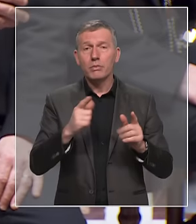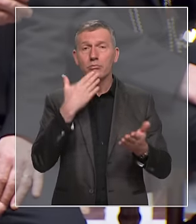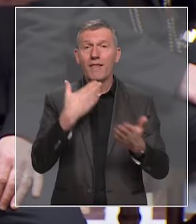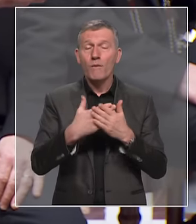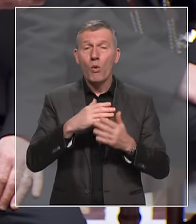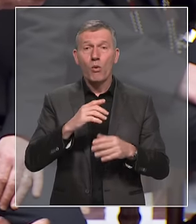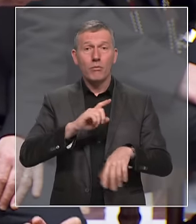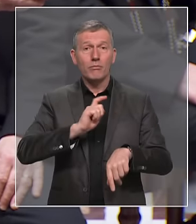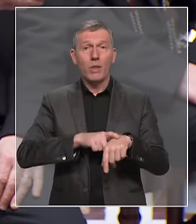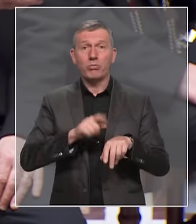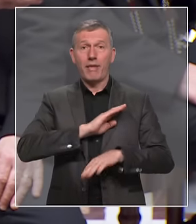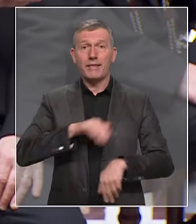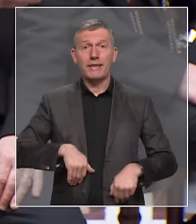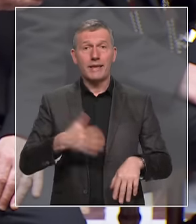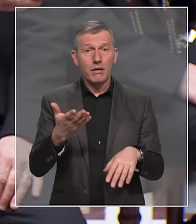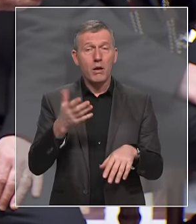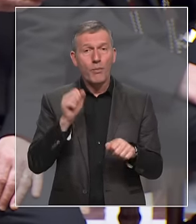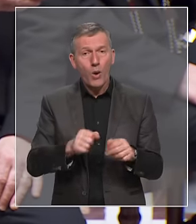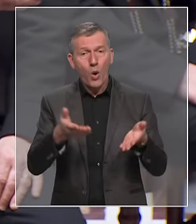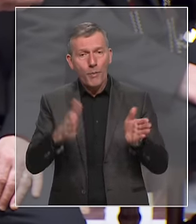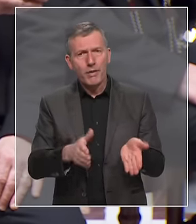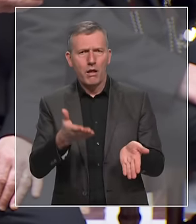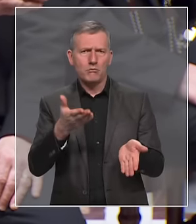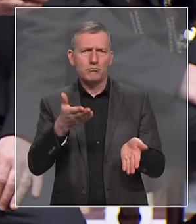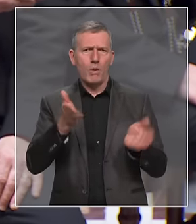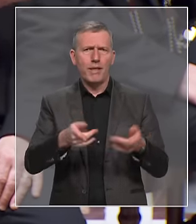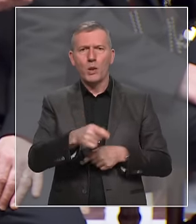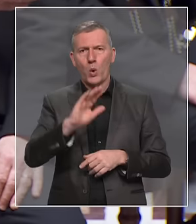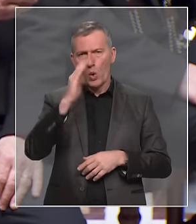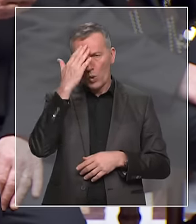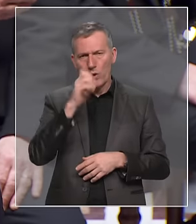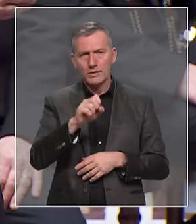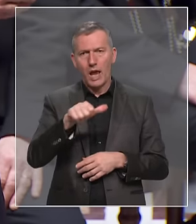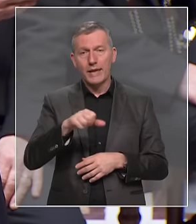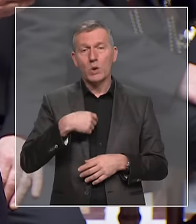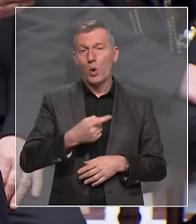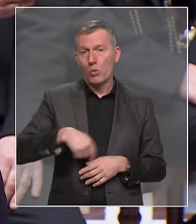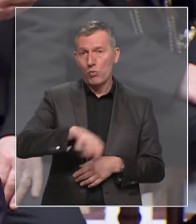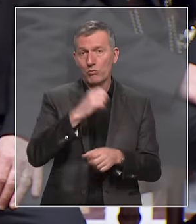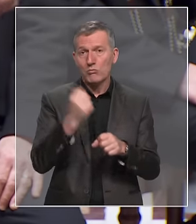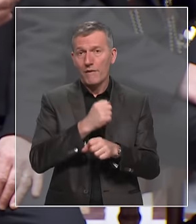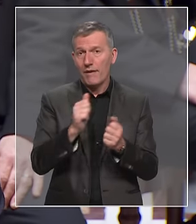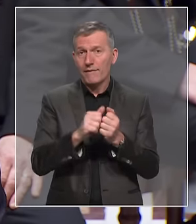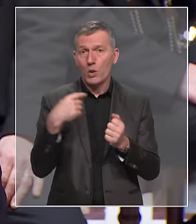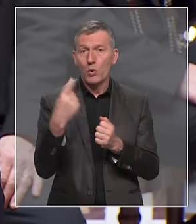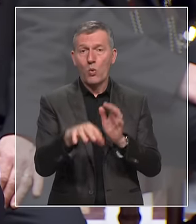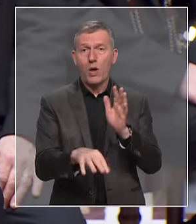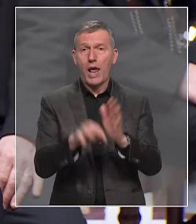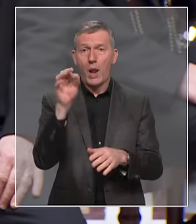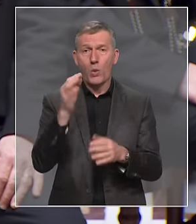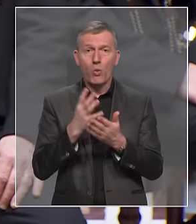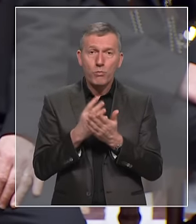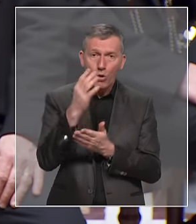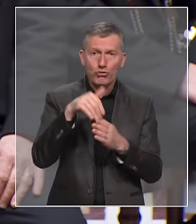la ville et l'hôpital, puissent être reconnues comme SAS. C'est ce à quoi nos services travaillent avec les élus locaux et avec les porteurs de ces